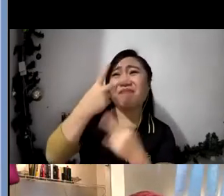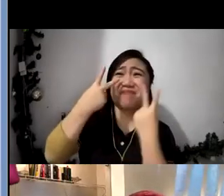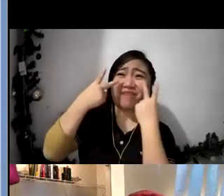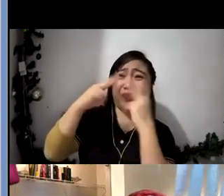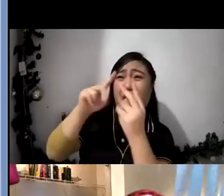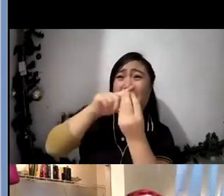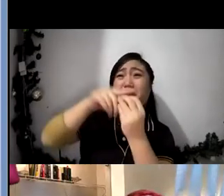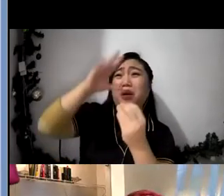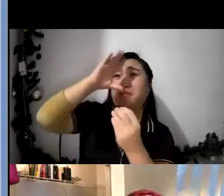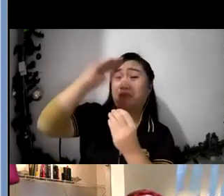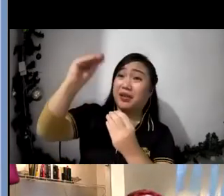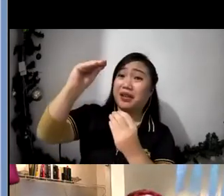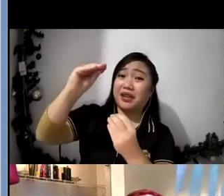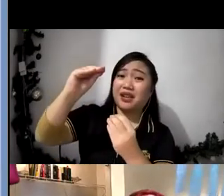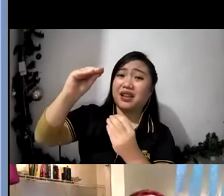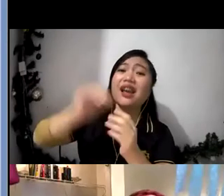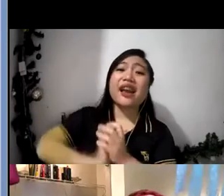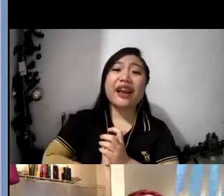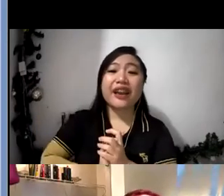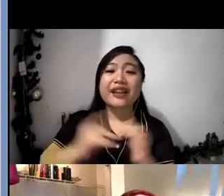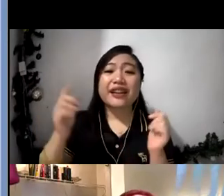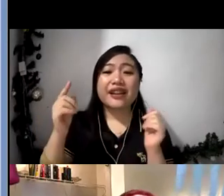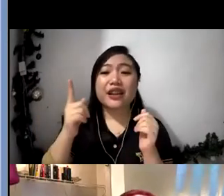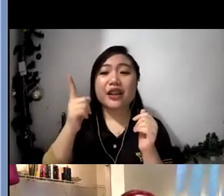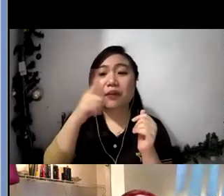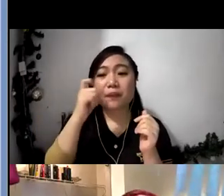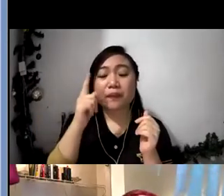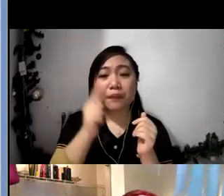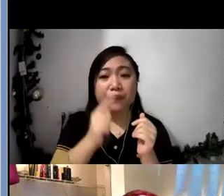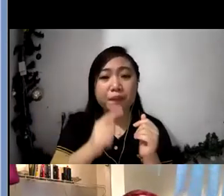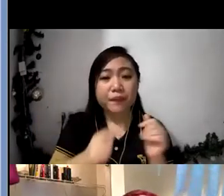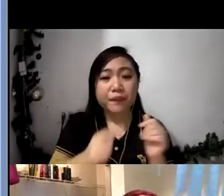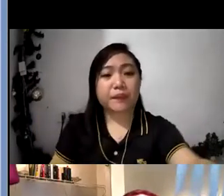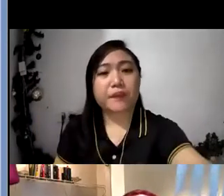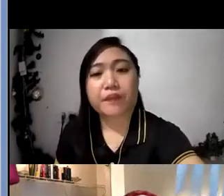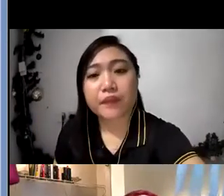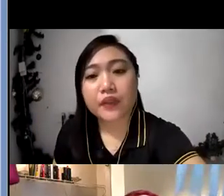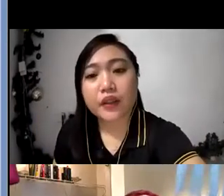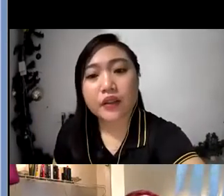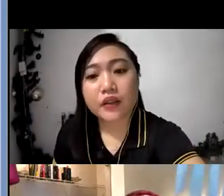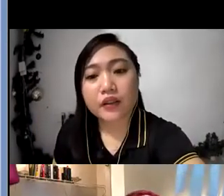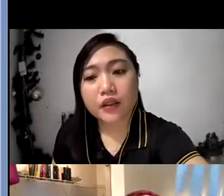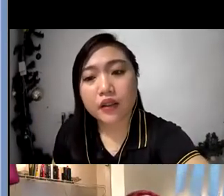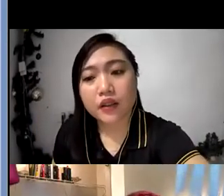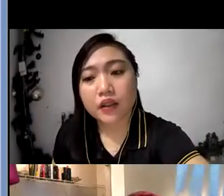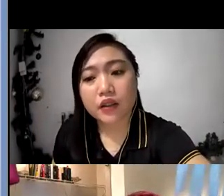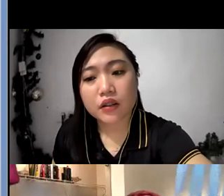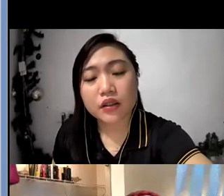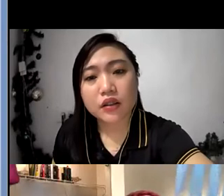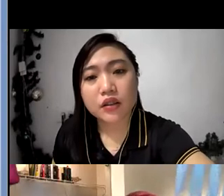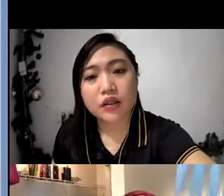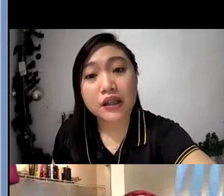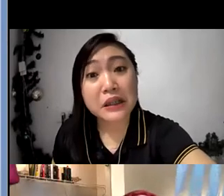naunang nabigyan ng pagkakataong maging bahagi ng development processes. Sila yung nakapag-aral, sila yung mga naunang